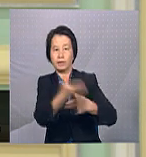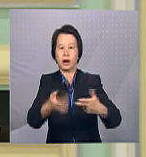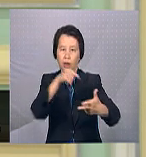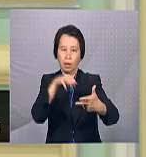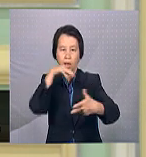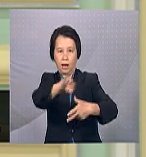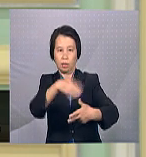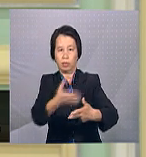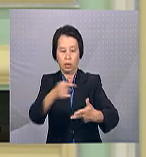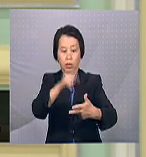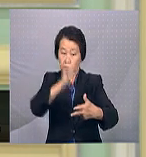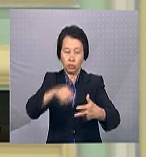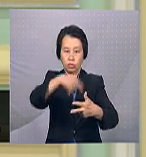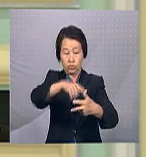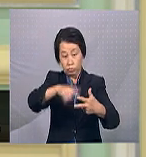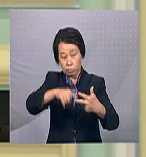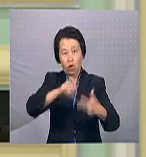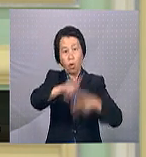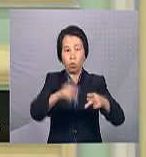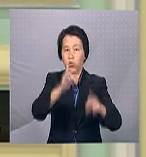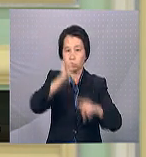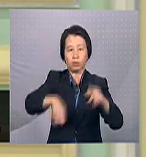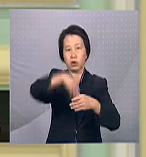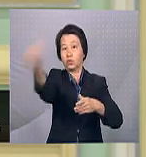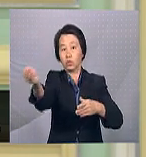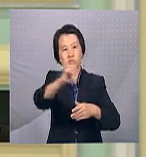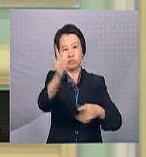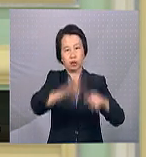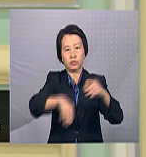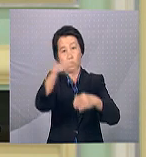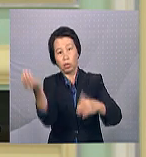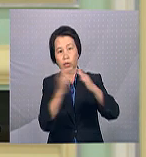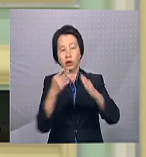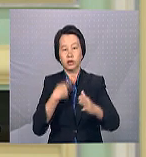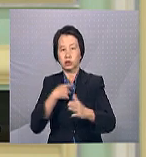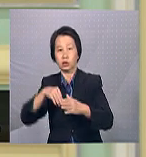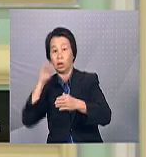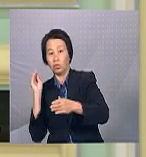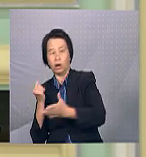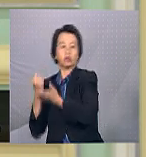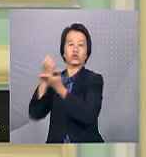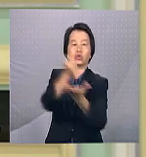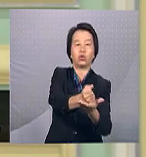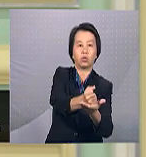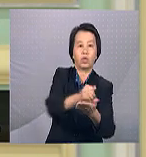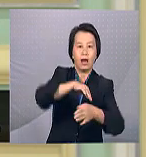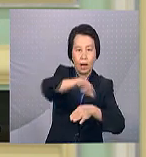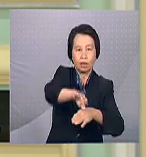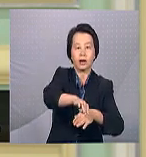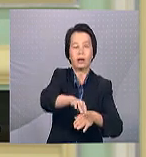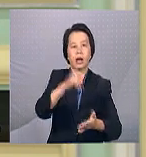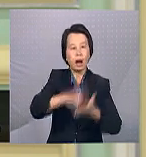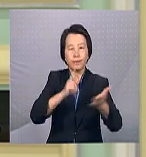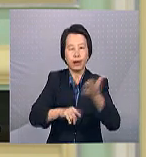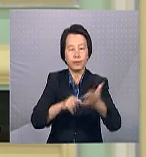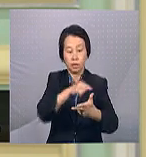kepada mereka kerana mereka tidak boleh keluar. Total lockdown, jadi mereka tak boleh keluar rumah, kita bantu mereka. Jadi mana-mana keperluan,